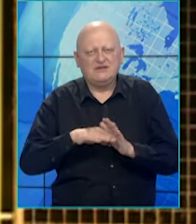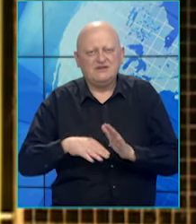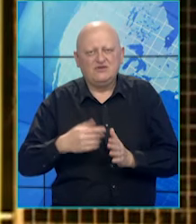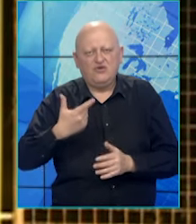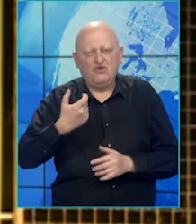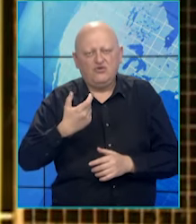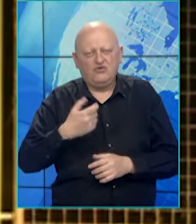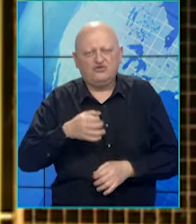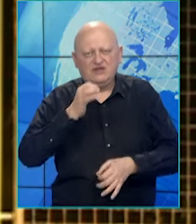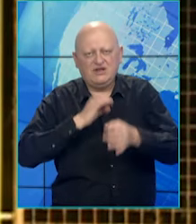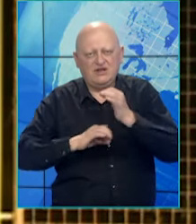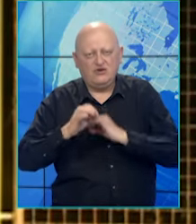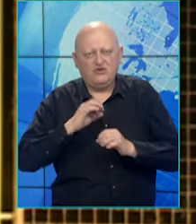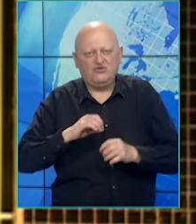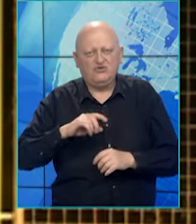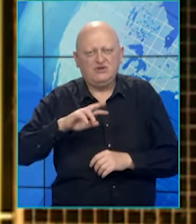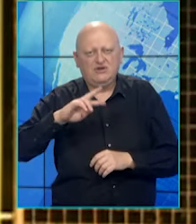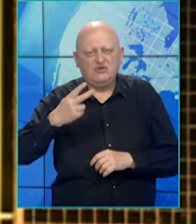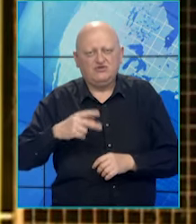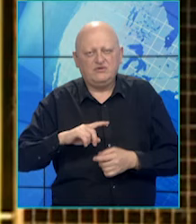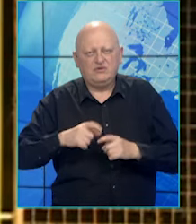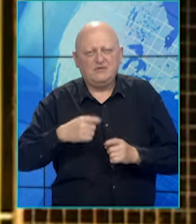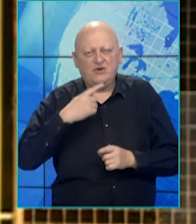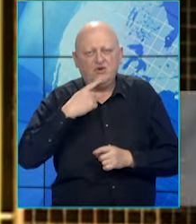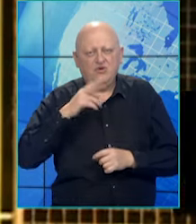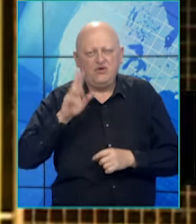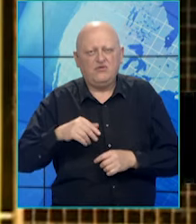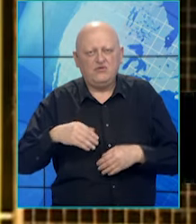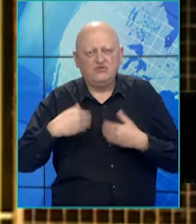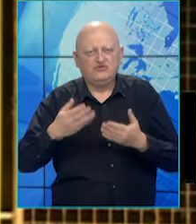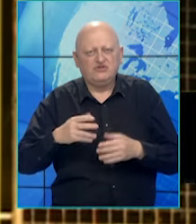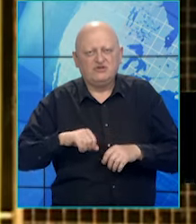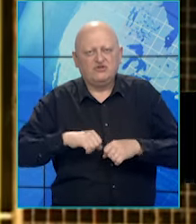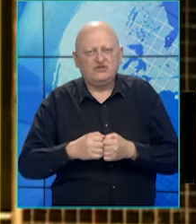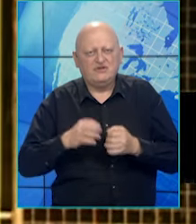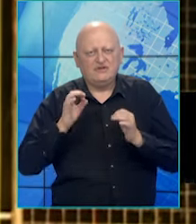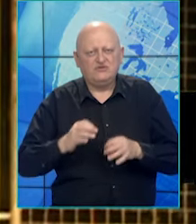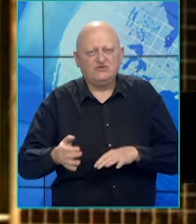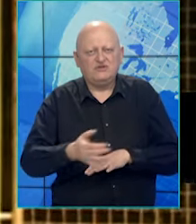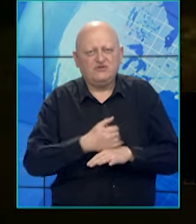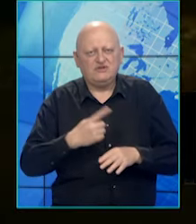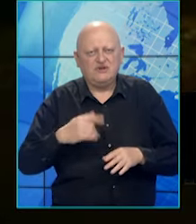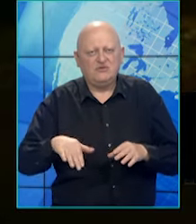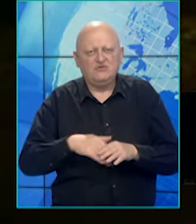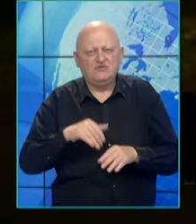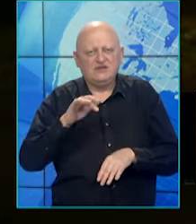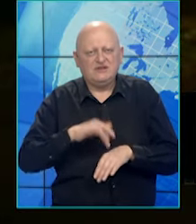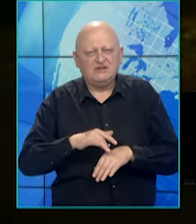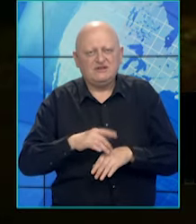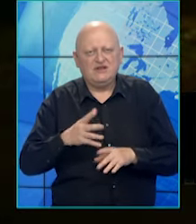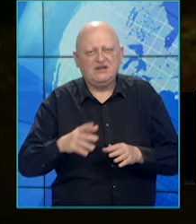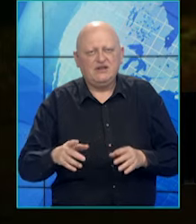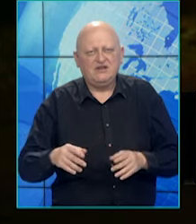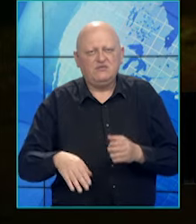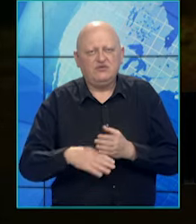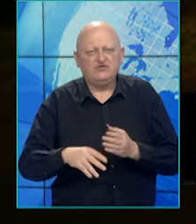pronalaska nelegalnog naoružanja, narkotika i drugih predmeta koji mogu poslužiti za ugrožavanje sigurnosti korisnika i uposlenika